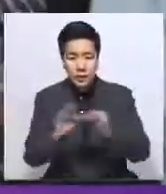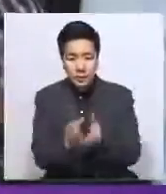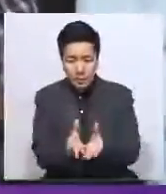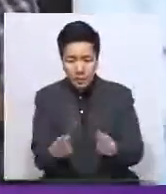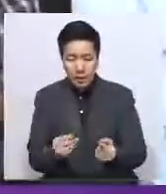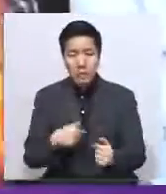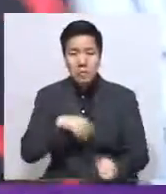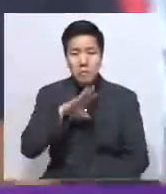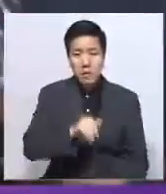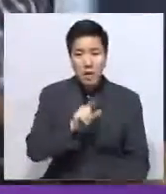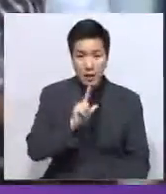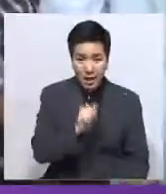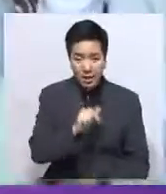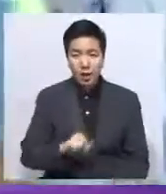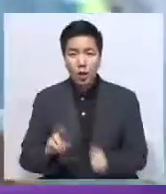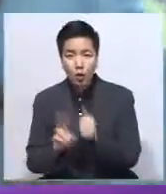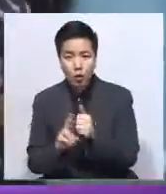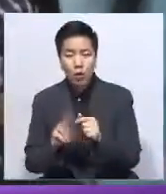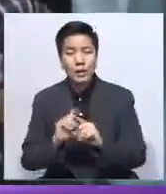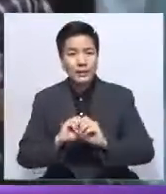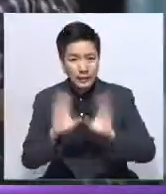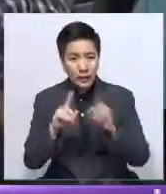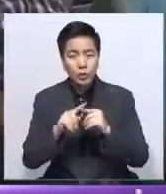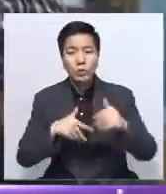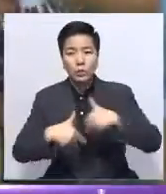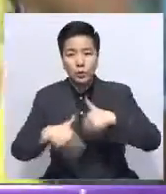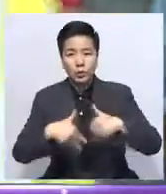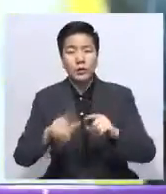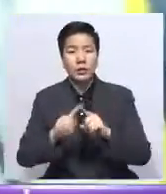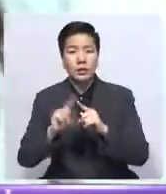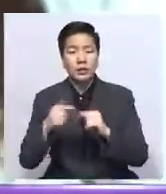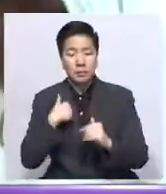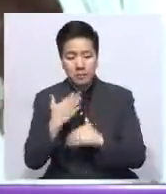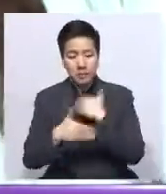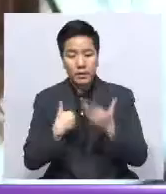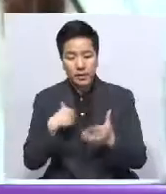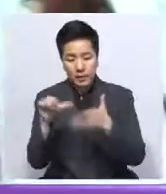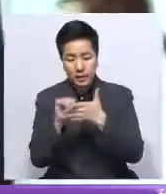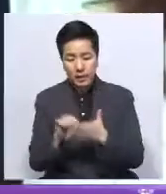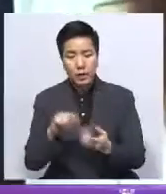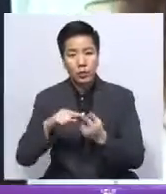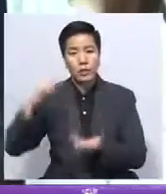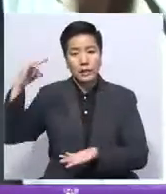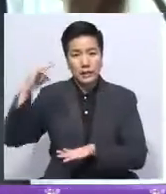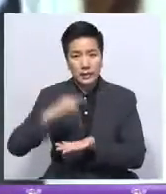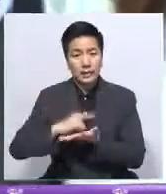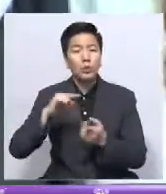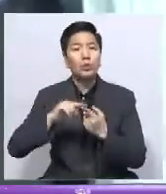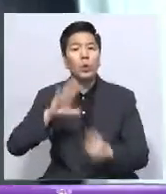นที่รองในเมืองหลักเพิ่มเติมและการกำหนดเขตพื้นที่ในท้องถิ่นหรือชุมชนการพัฒนาและปรับปรุงท่าอากาศยานหัว